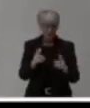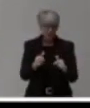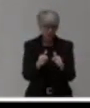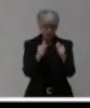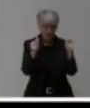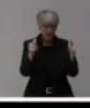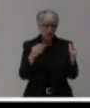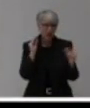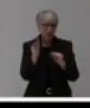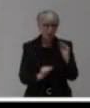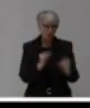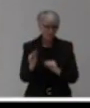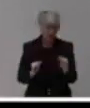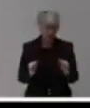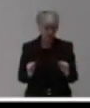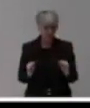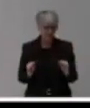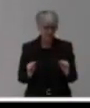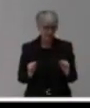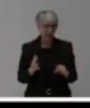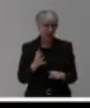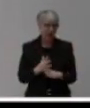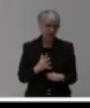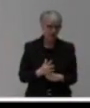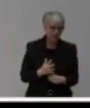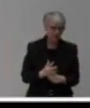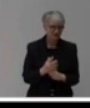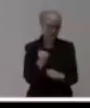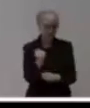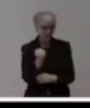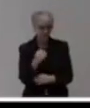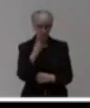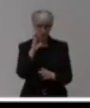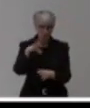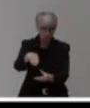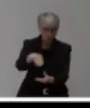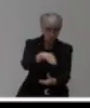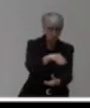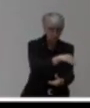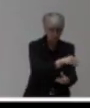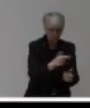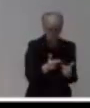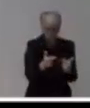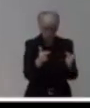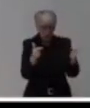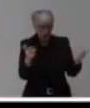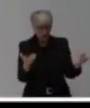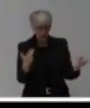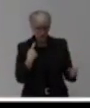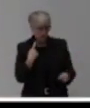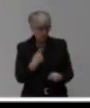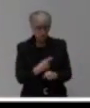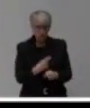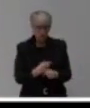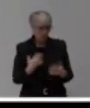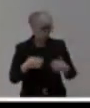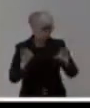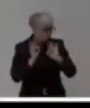la domanda di accessi a servizi consultoriali, e quindi bisogna essere in